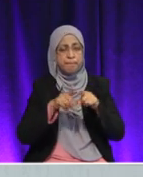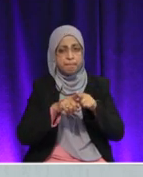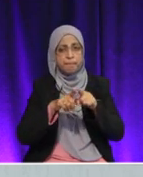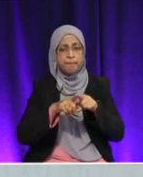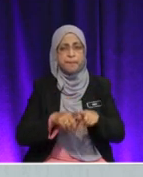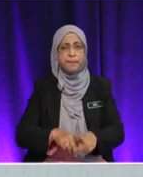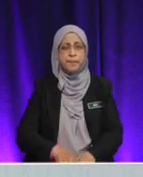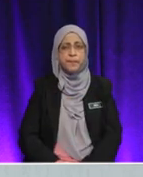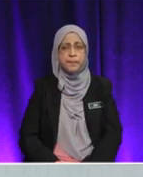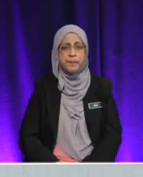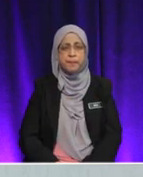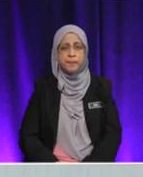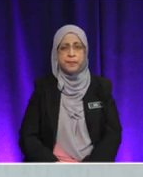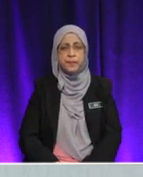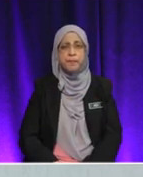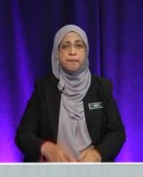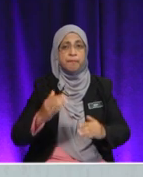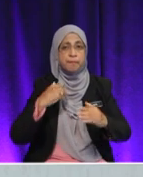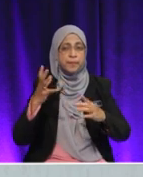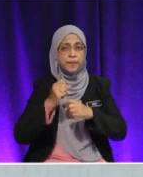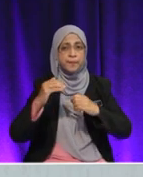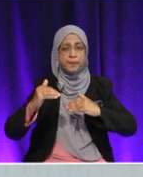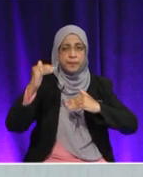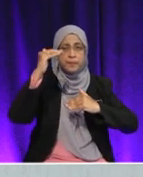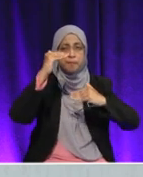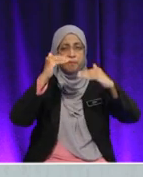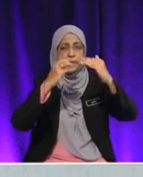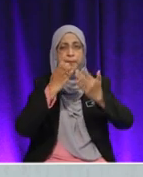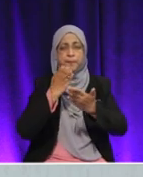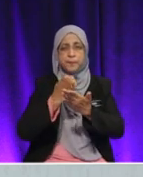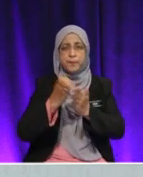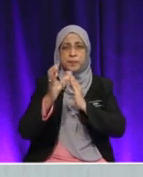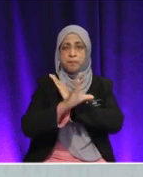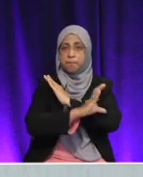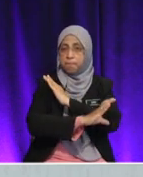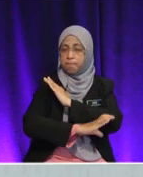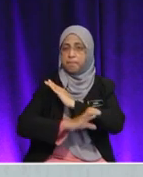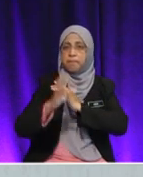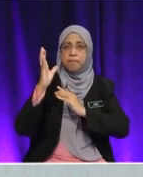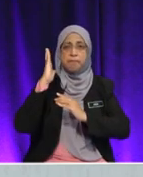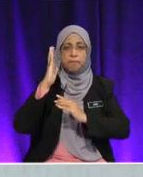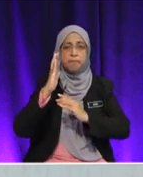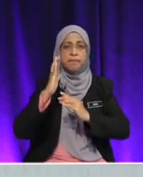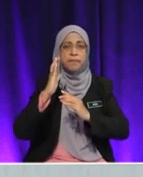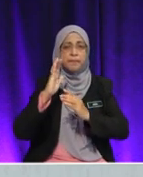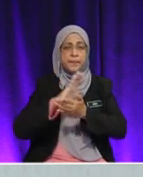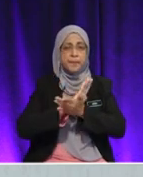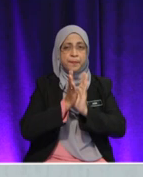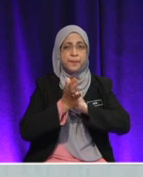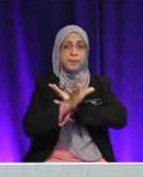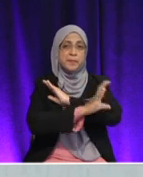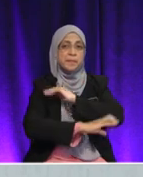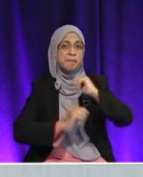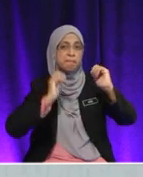ya meningkatkan ekonomi negara karena ia akan mewujudkan kemakmuran di negara dan juga